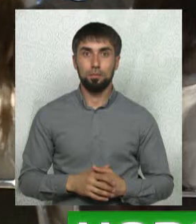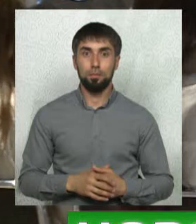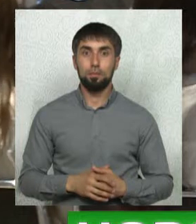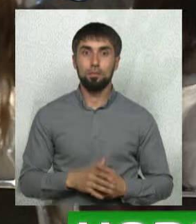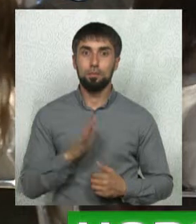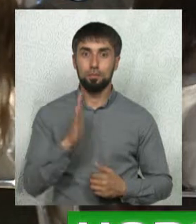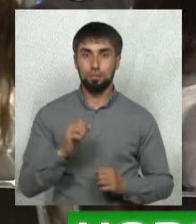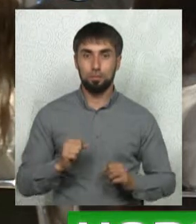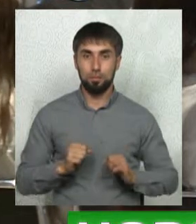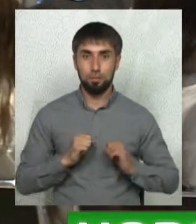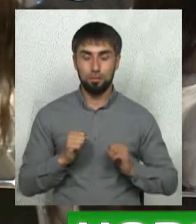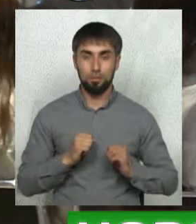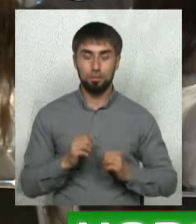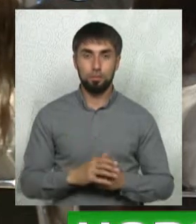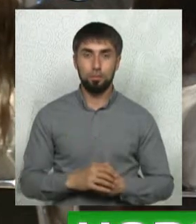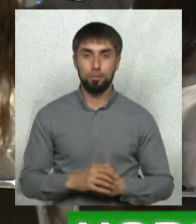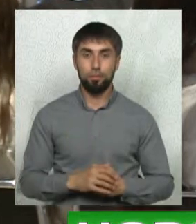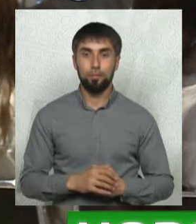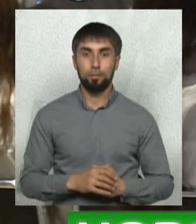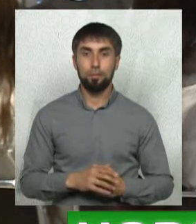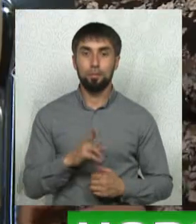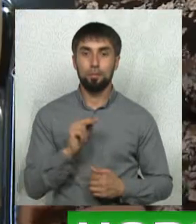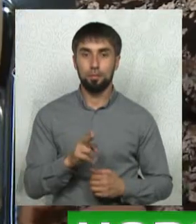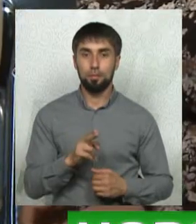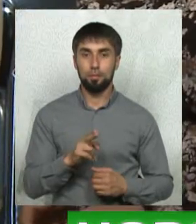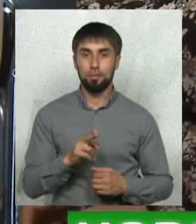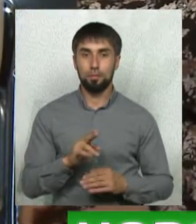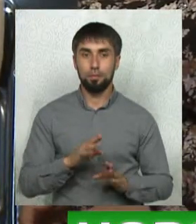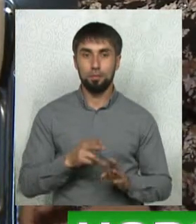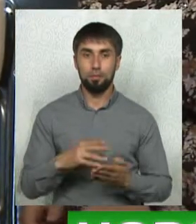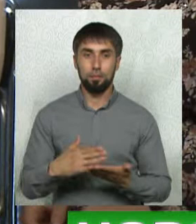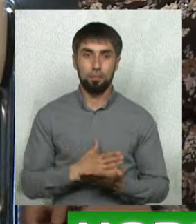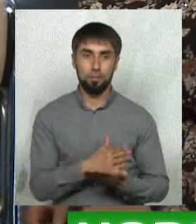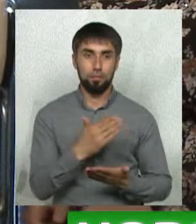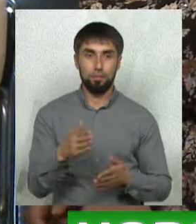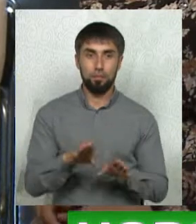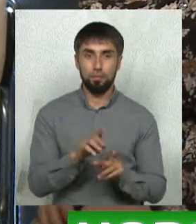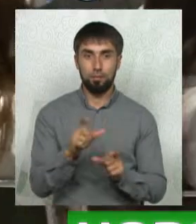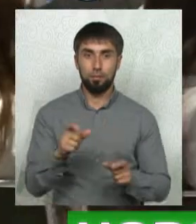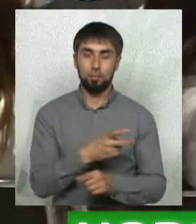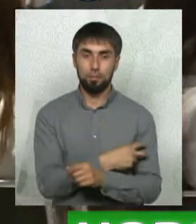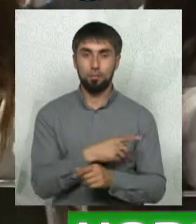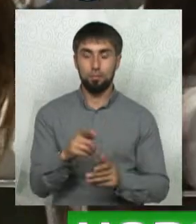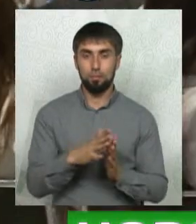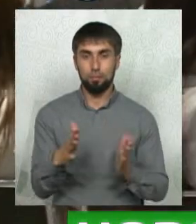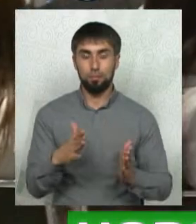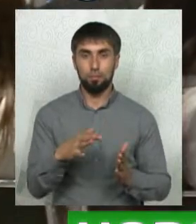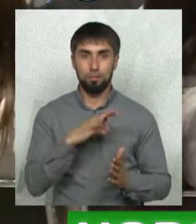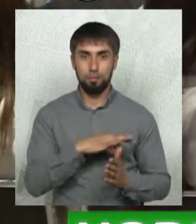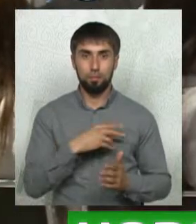Я буду стараться как-то обходить таких людей стороной. В медицине они достаточно широко используются для